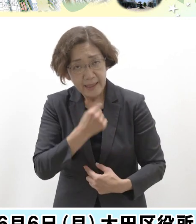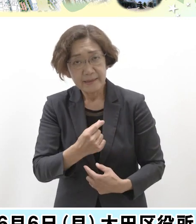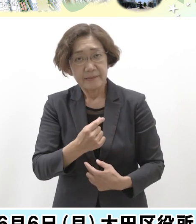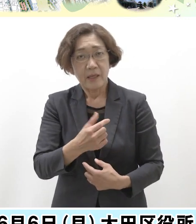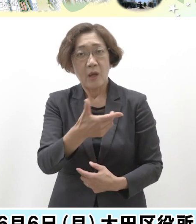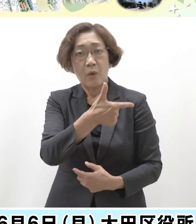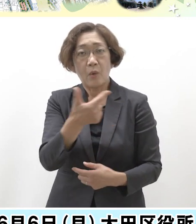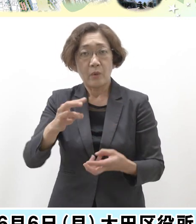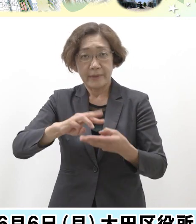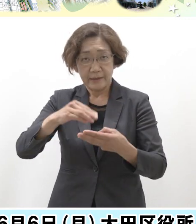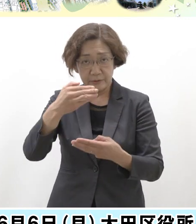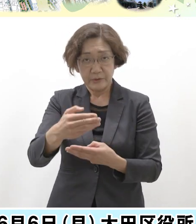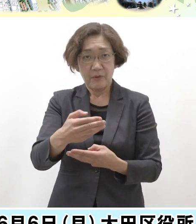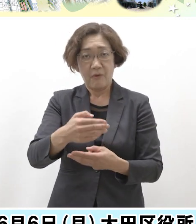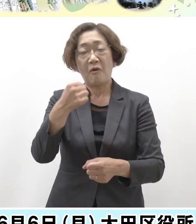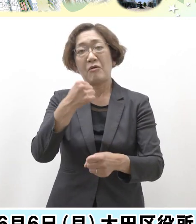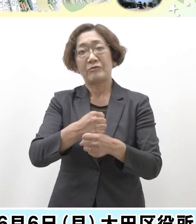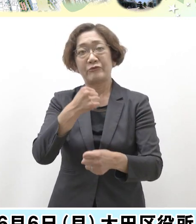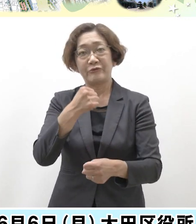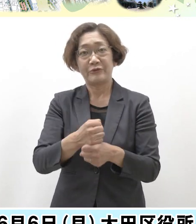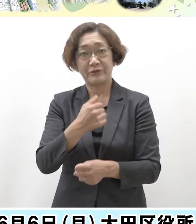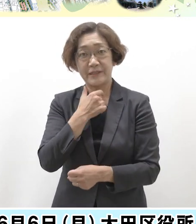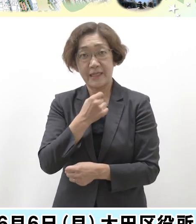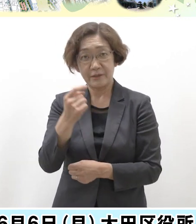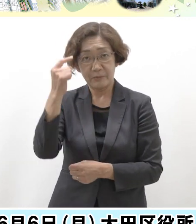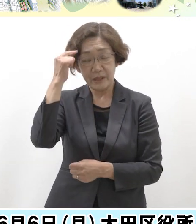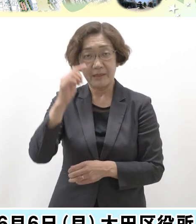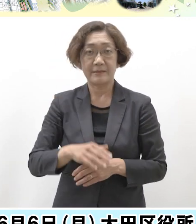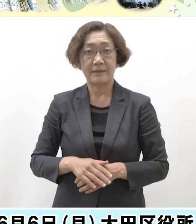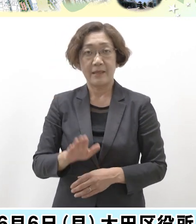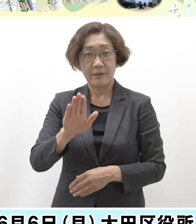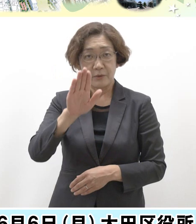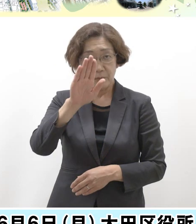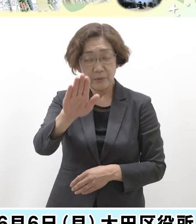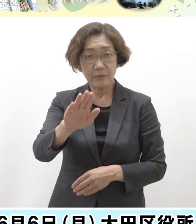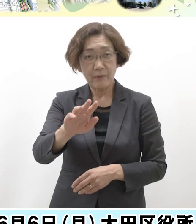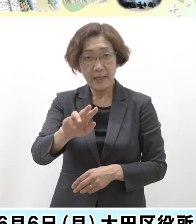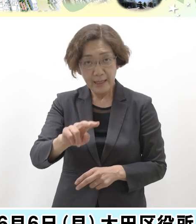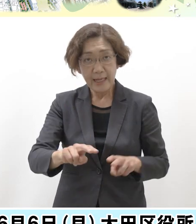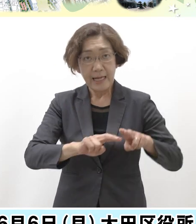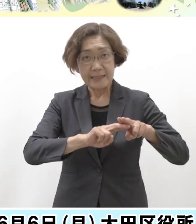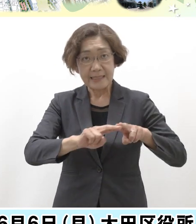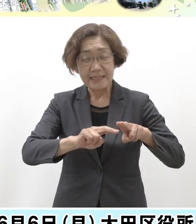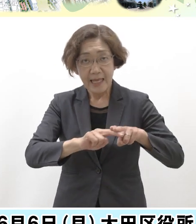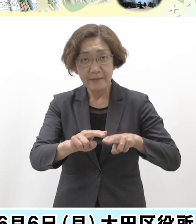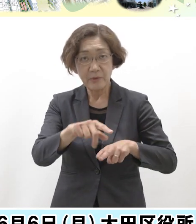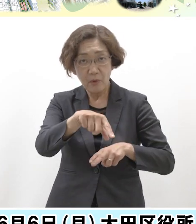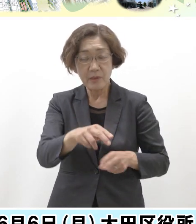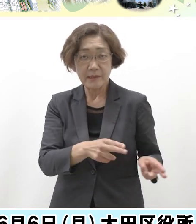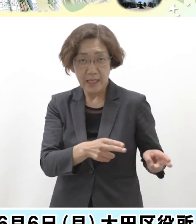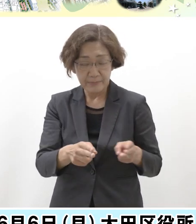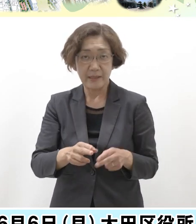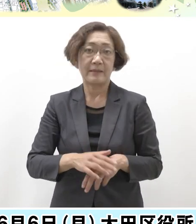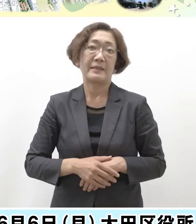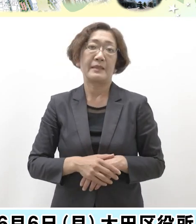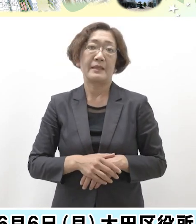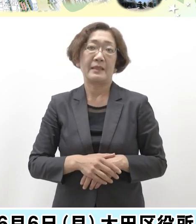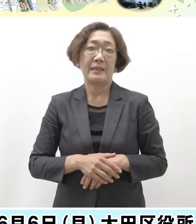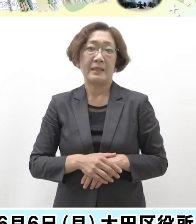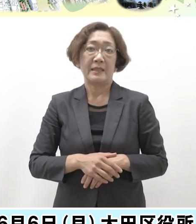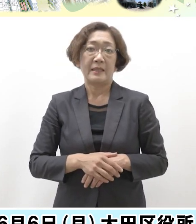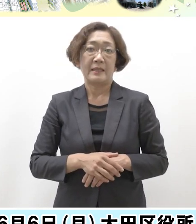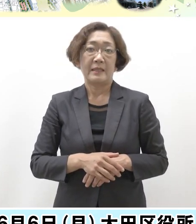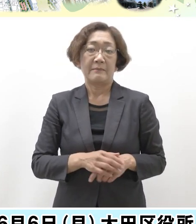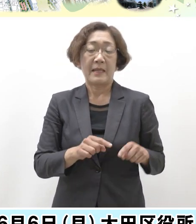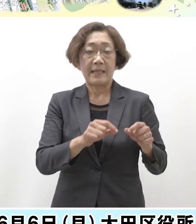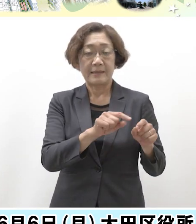ります。今後は新空港線整備と合わせ、点から線へ、線から面へと